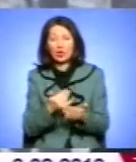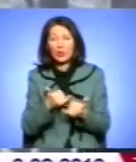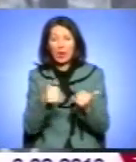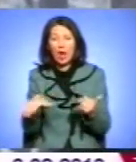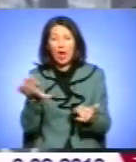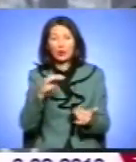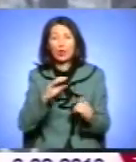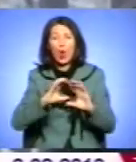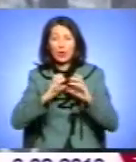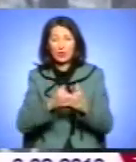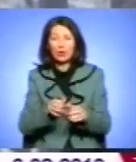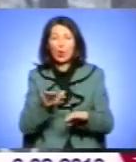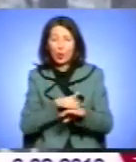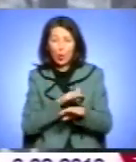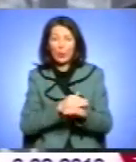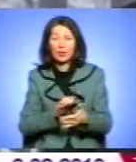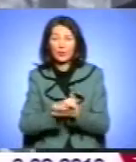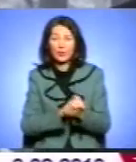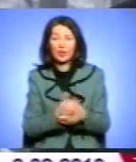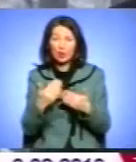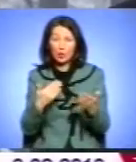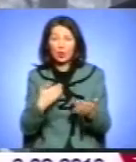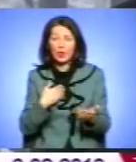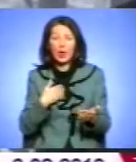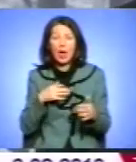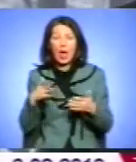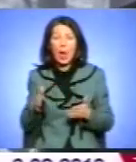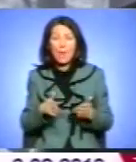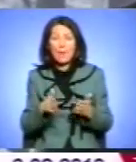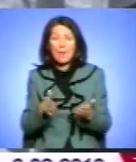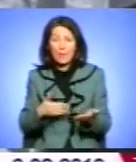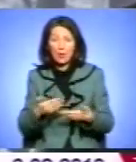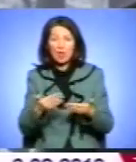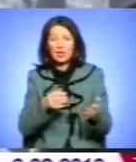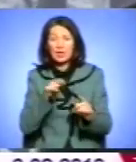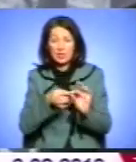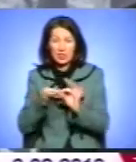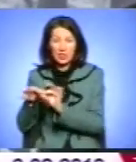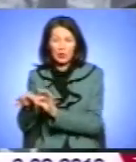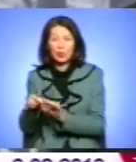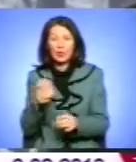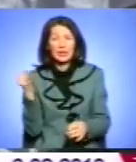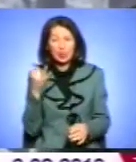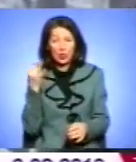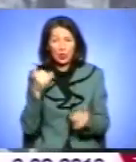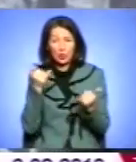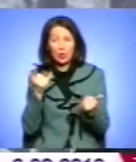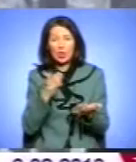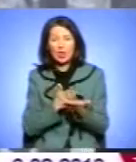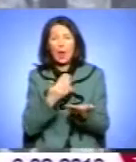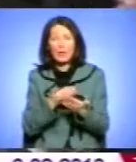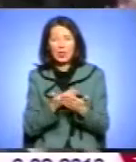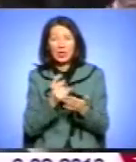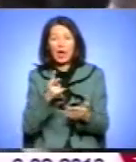добрих товариських стосунків. Ми разом пройшли складну історію, але сьогодні ми є прикладом до того, як будувати